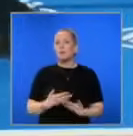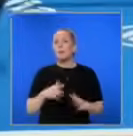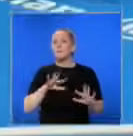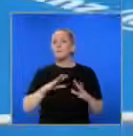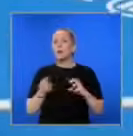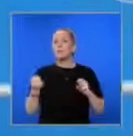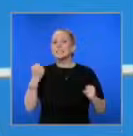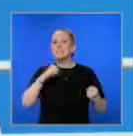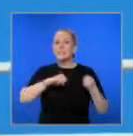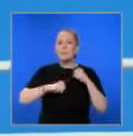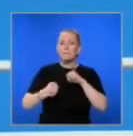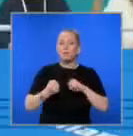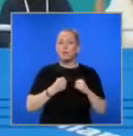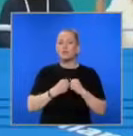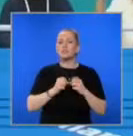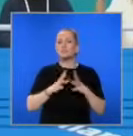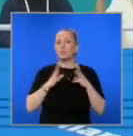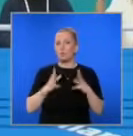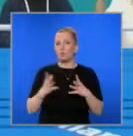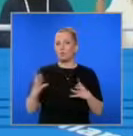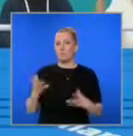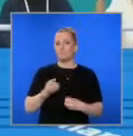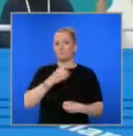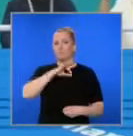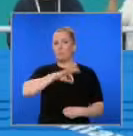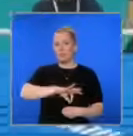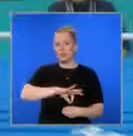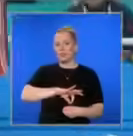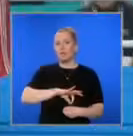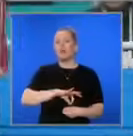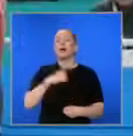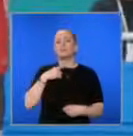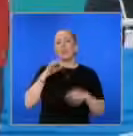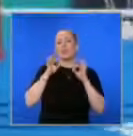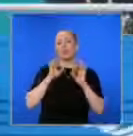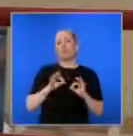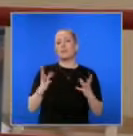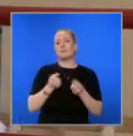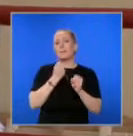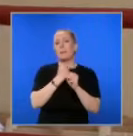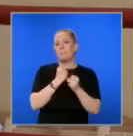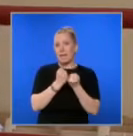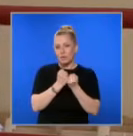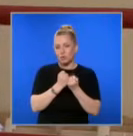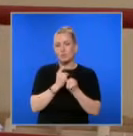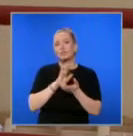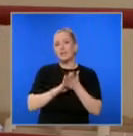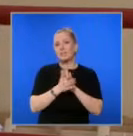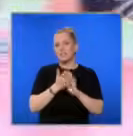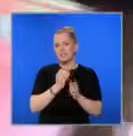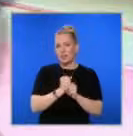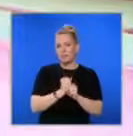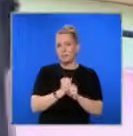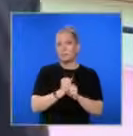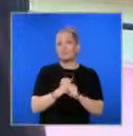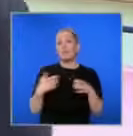се бориш с зъби и ногти за победата. Бях сигурен, че ще взема квота, само трябваше да си свърша работата. Близо до квота в Италия беше и